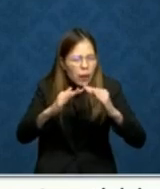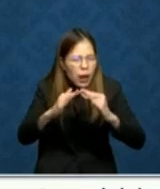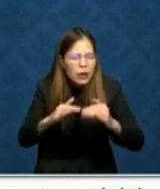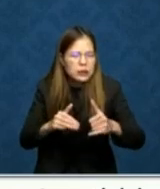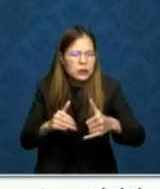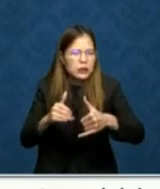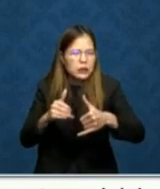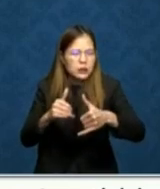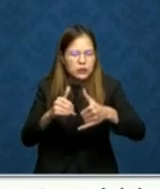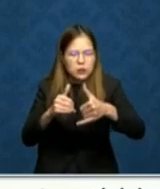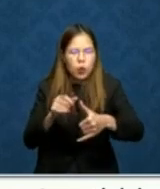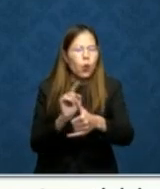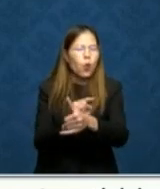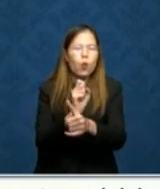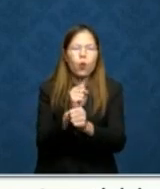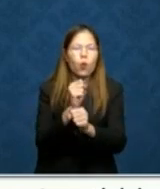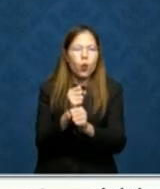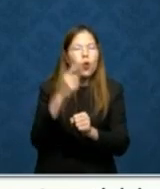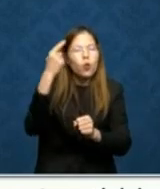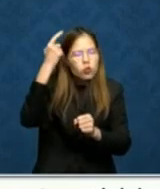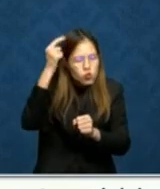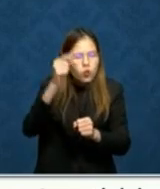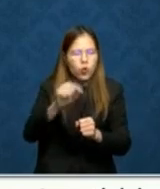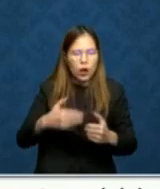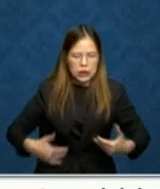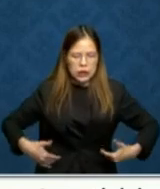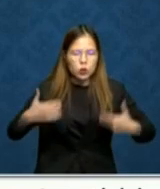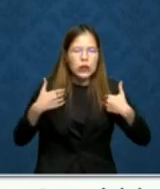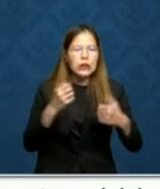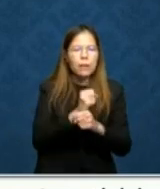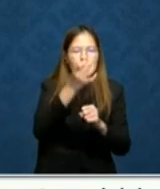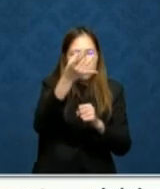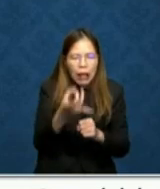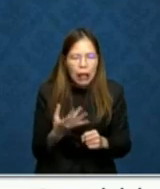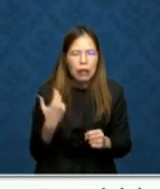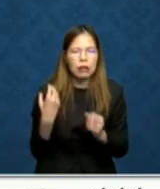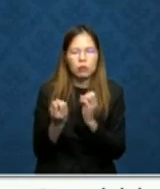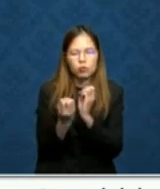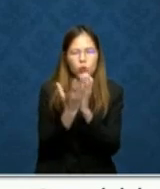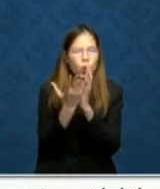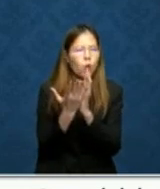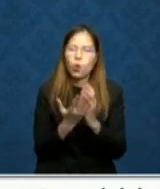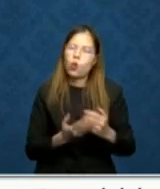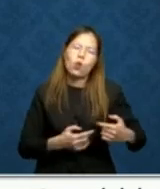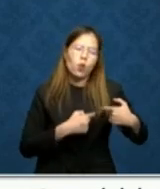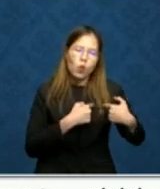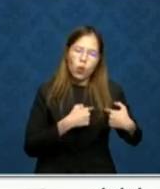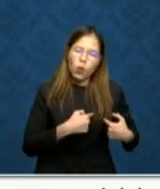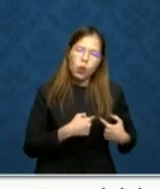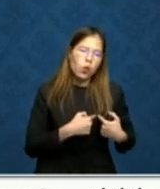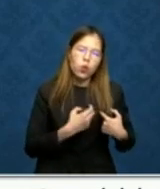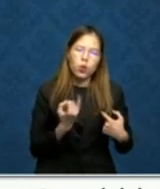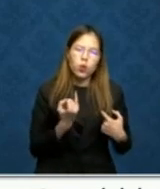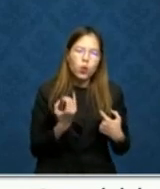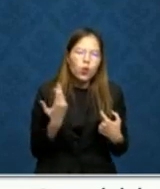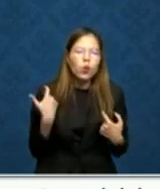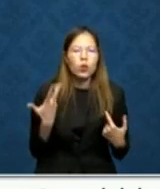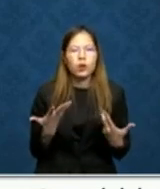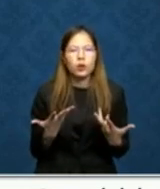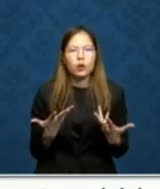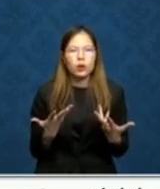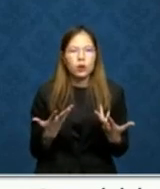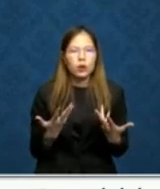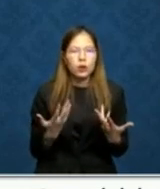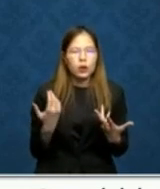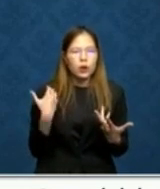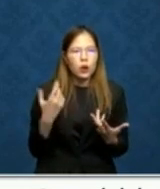ทำความผิดเนี่ยรู้กิจวัตรประจำวันของผู้ถูกกระทำสร้างผลกระทบและบาดแผลทางจิตใจให้กับผู้โดนกระทำอย่างมากห